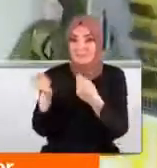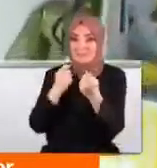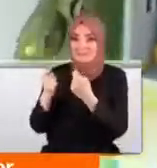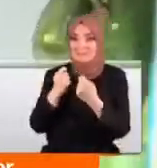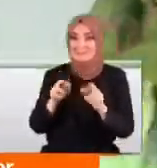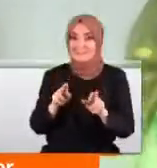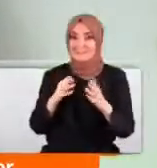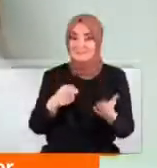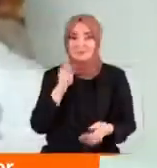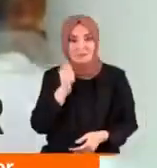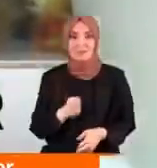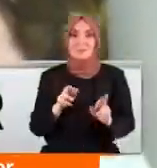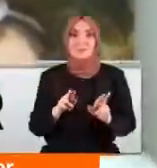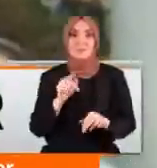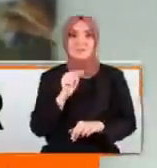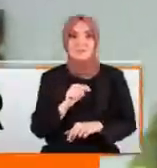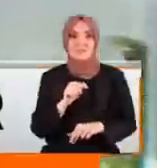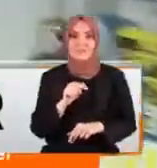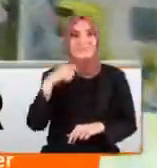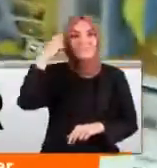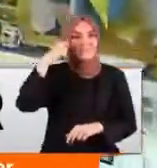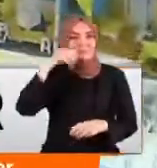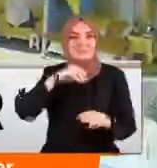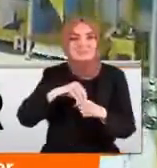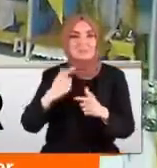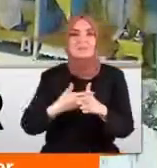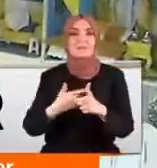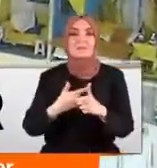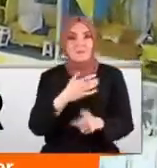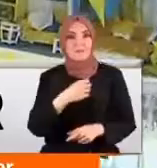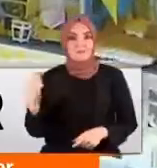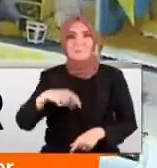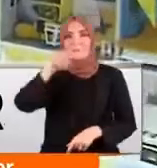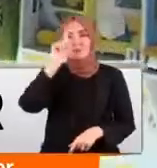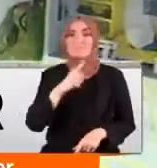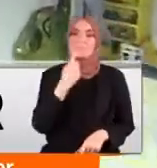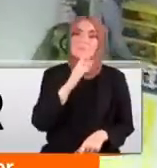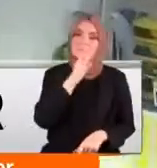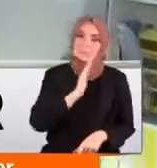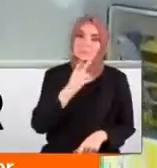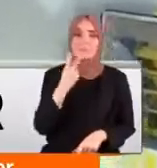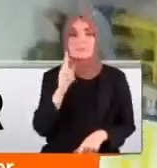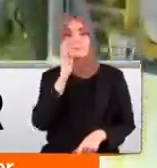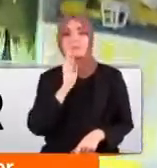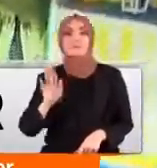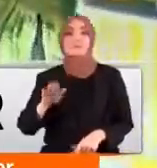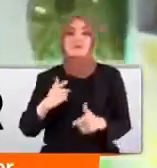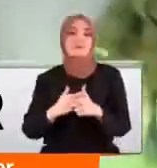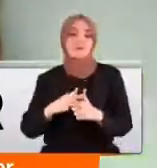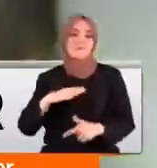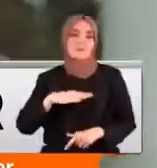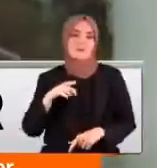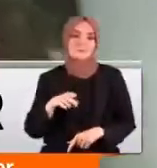için dizilerde de kiralanıyor. Günlük 1500 lirayla 2500 lira arasında değişiyor fiyatları. Tabii